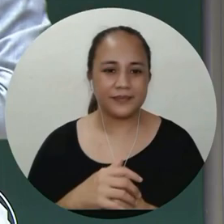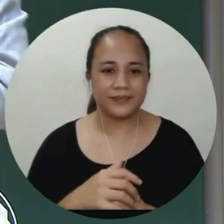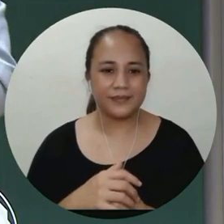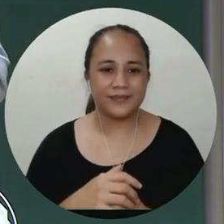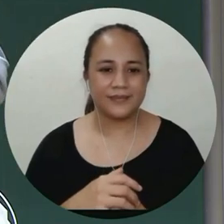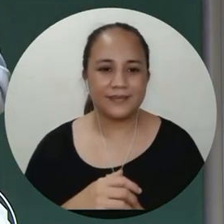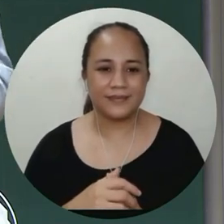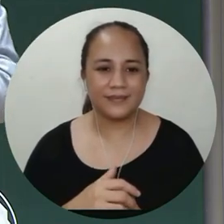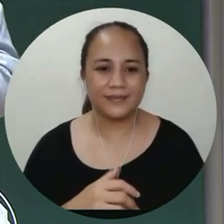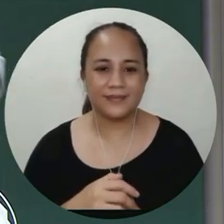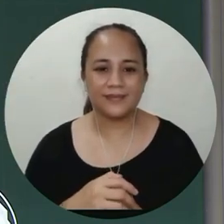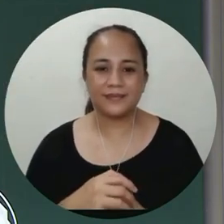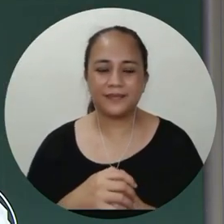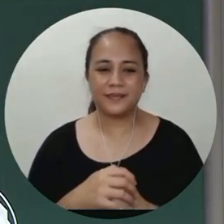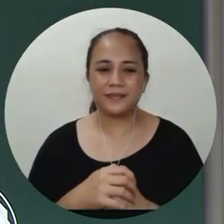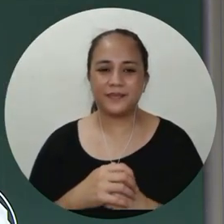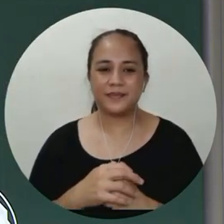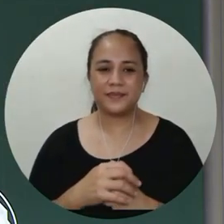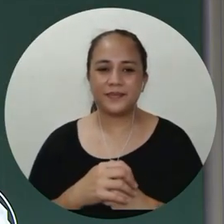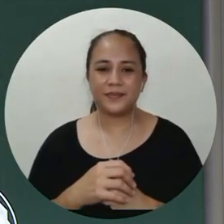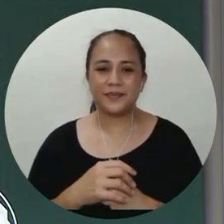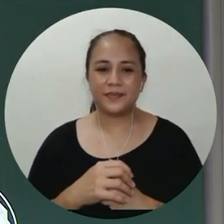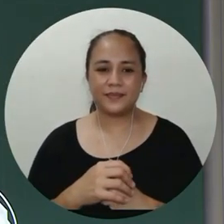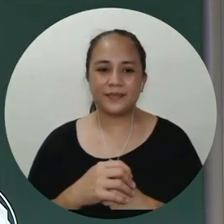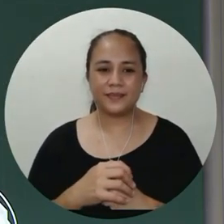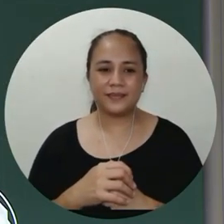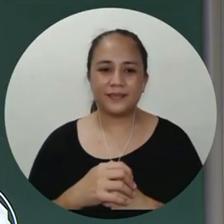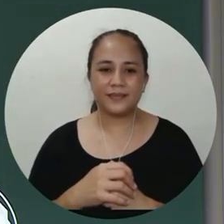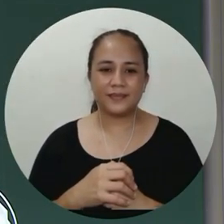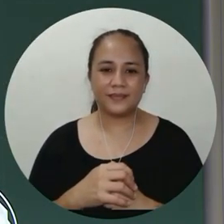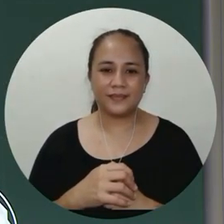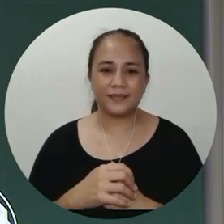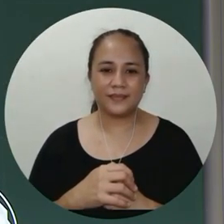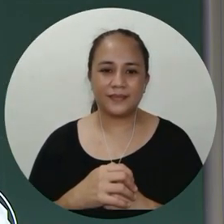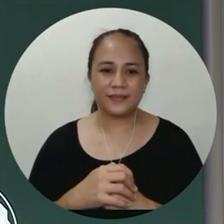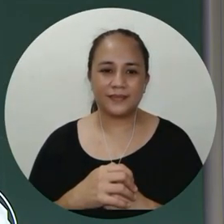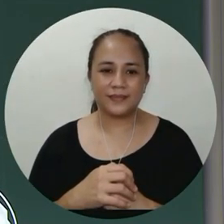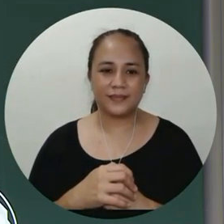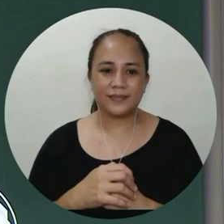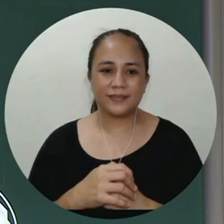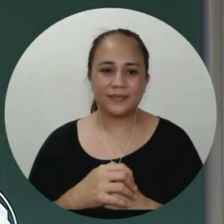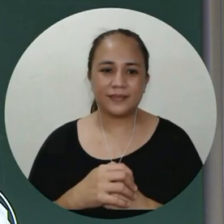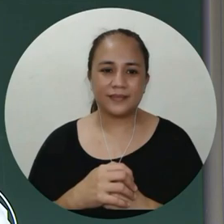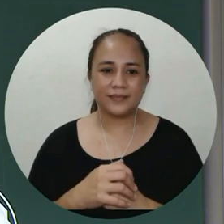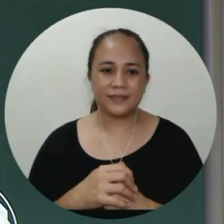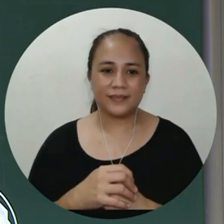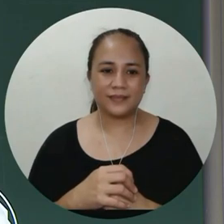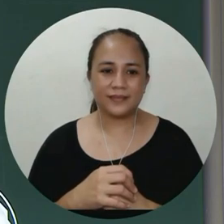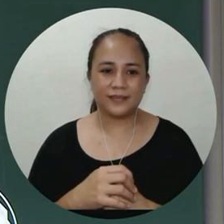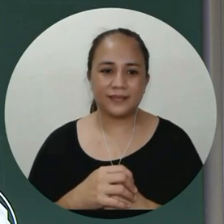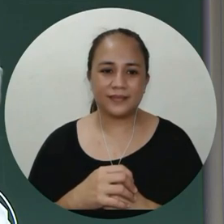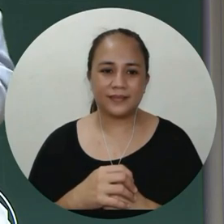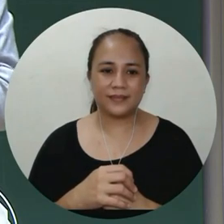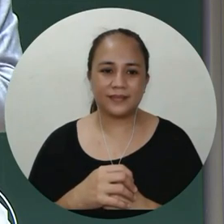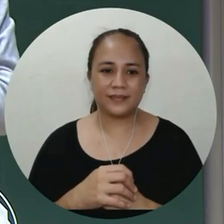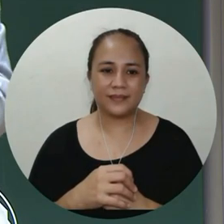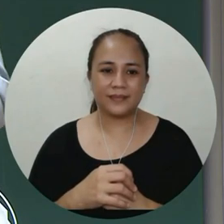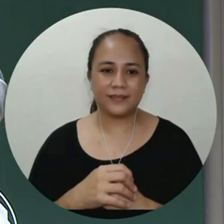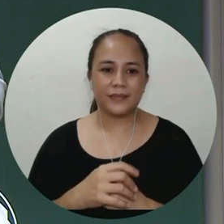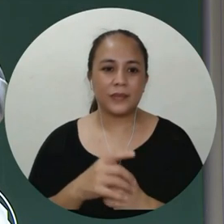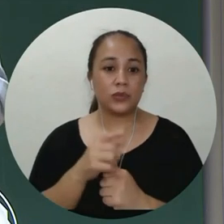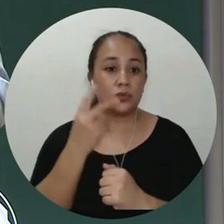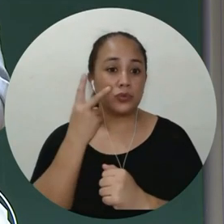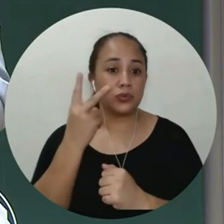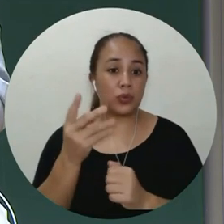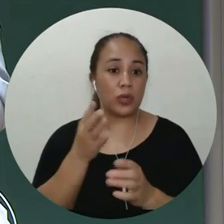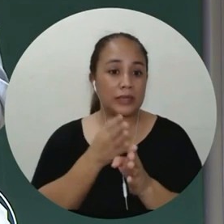38. 여기 보면은 치유 플랫폼의 응답 방향을 여기서 보면 나오죠. 방향이 나와요. So you see the